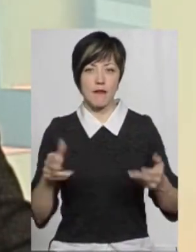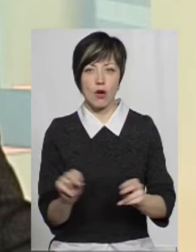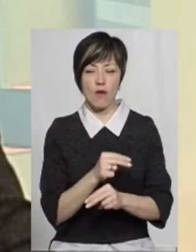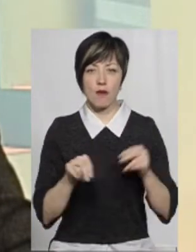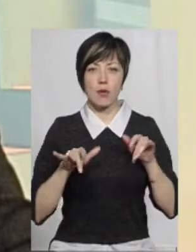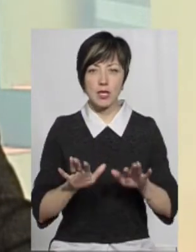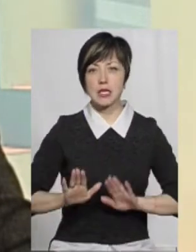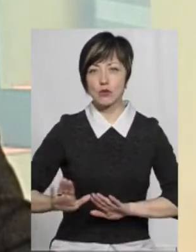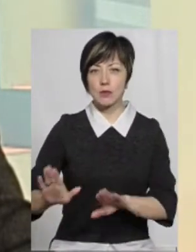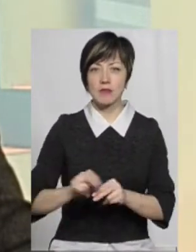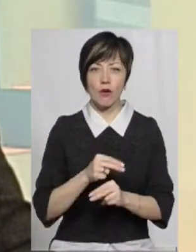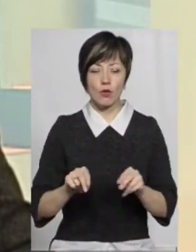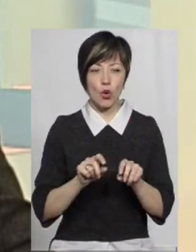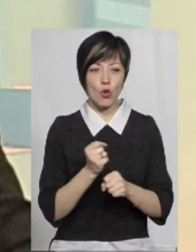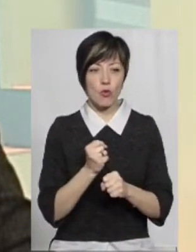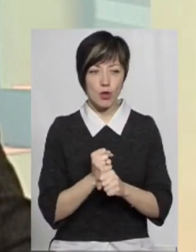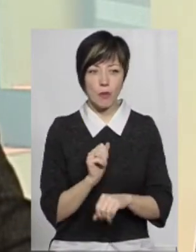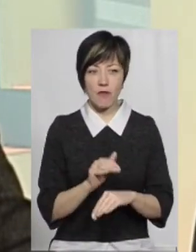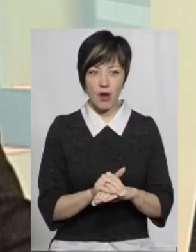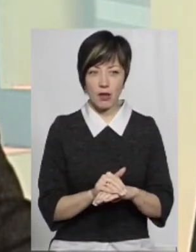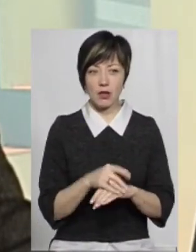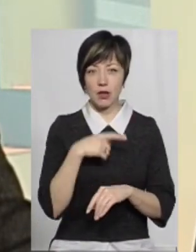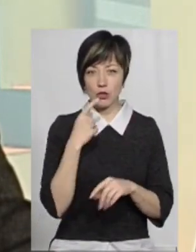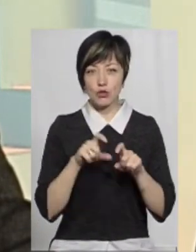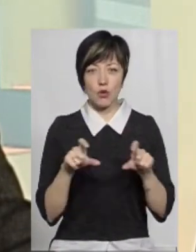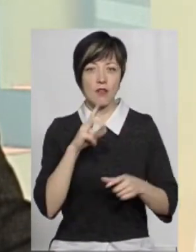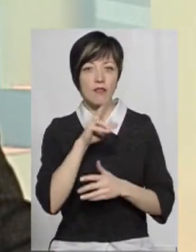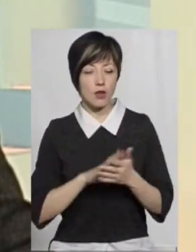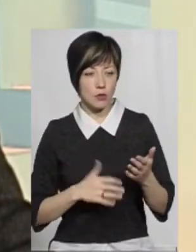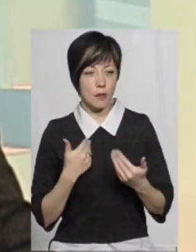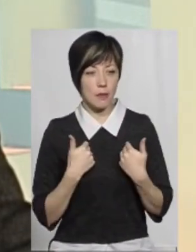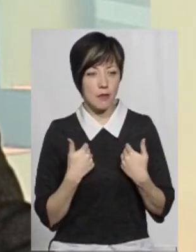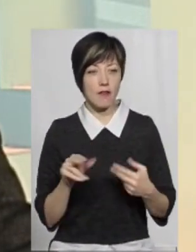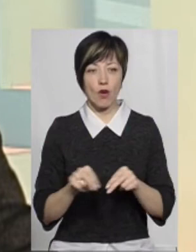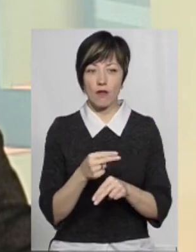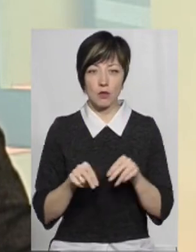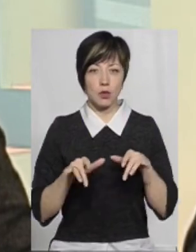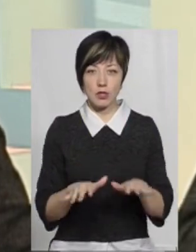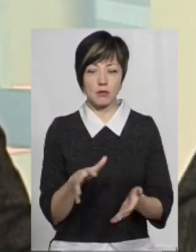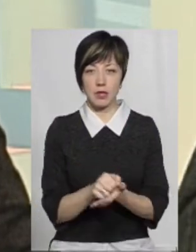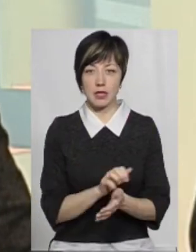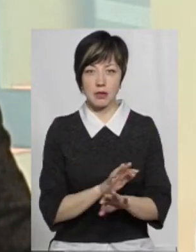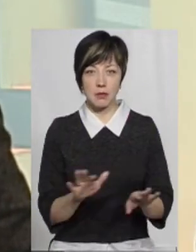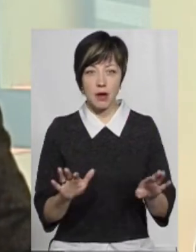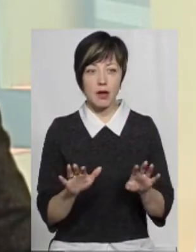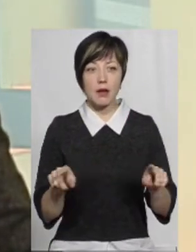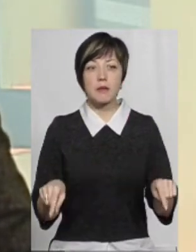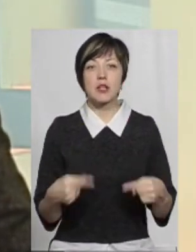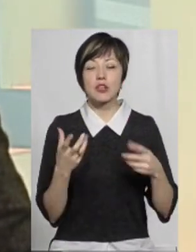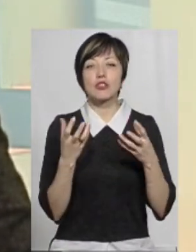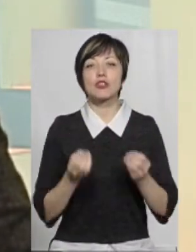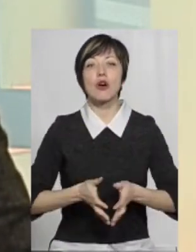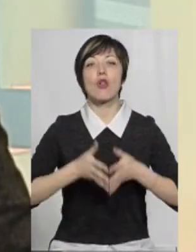процес і заступник з виховної роботи, але по факту заявляє школа, що, вибачте, ми виховним процесом не займаємося. І тут ми піднімаємо ще